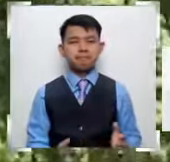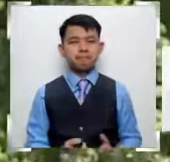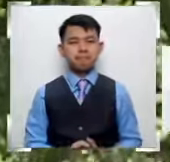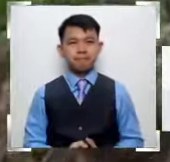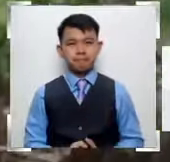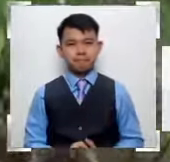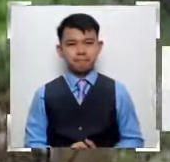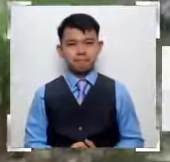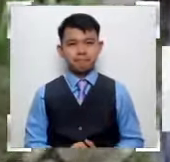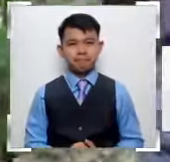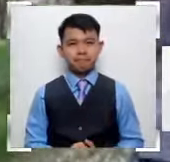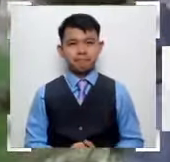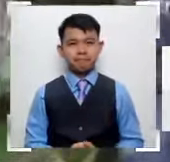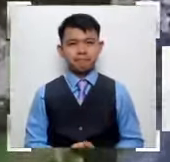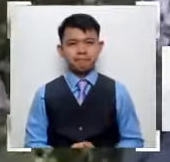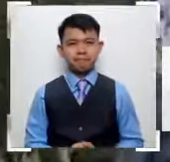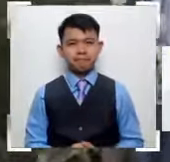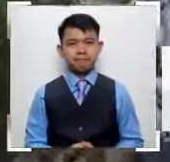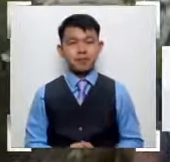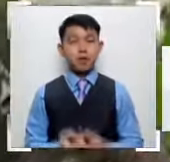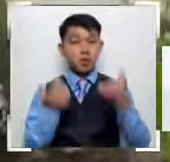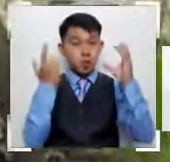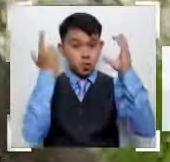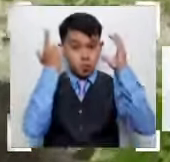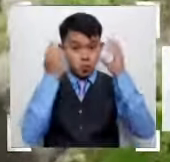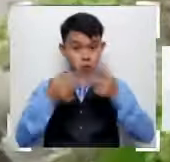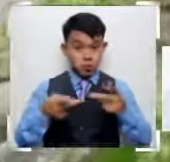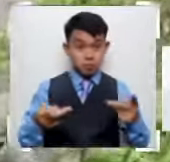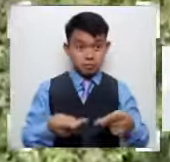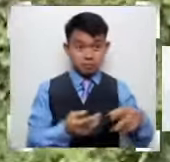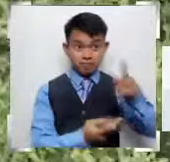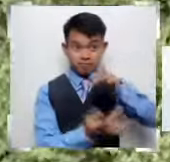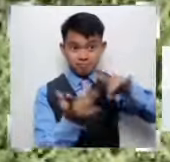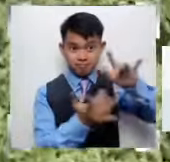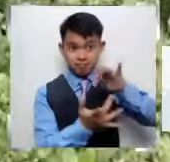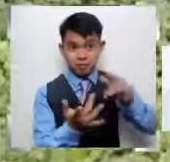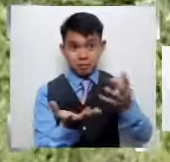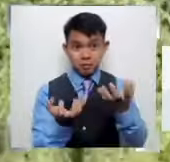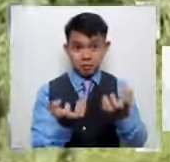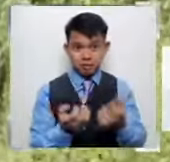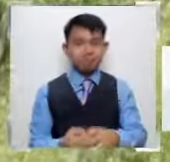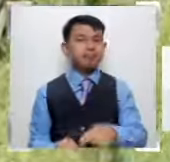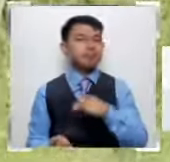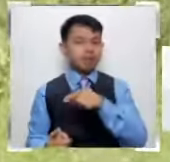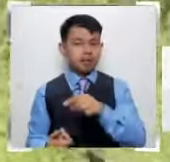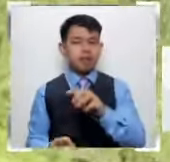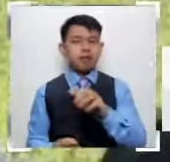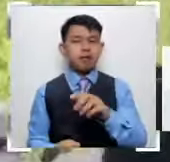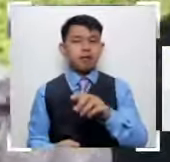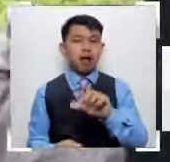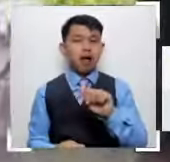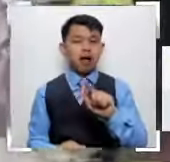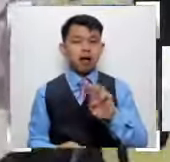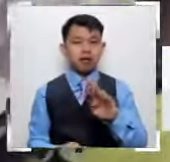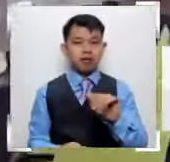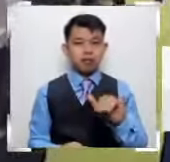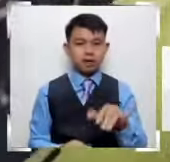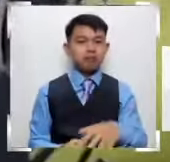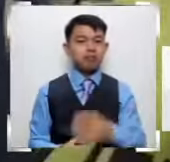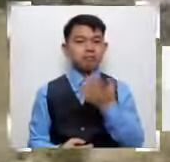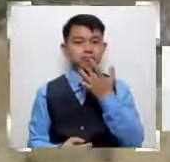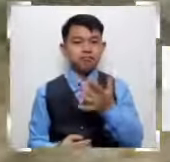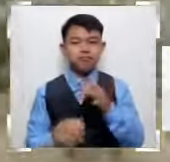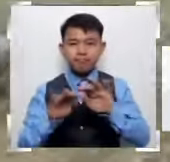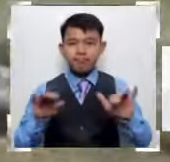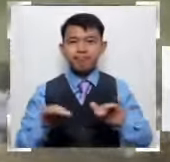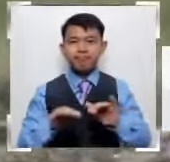Preskong pasyalan bang hanap mo? I-add na sa inyong travel goals ang Palale Falls sa Malinaw, Albay. Masarap mag-swimming at